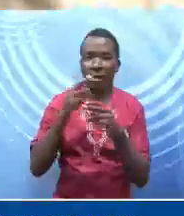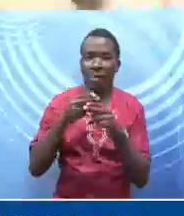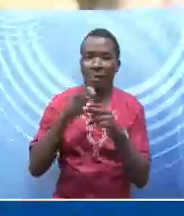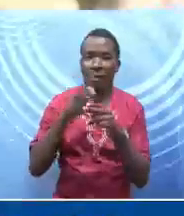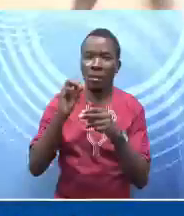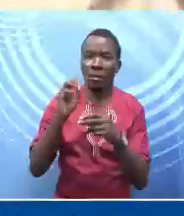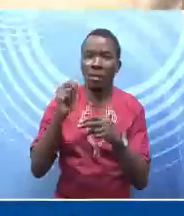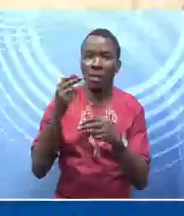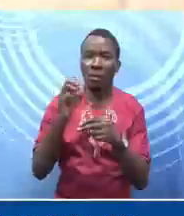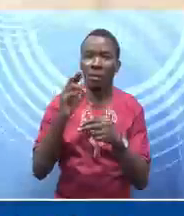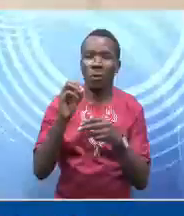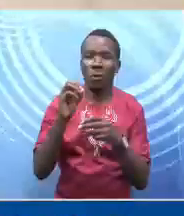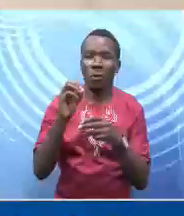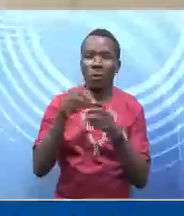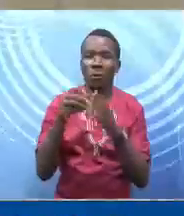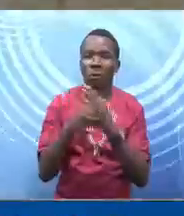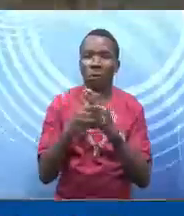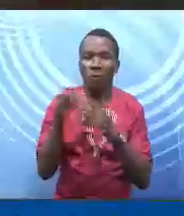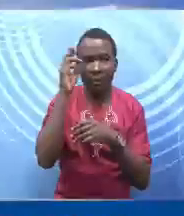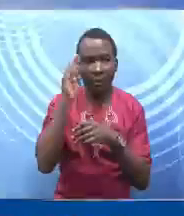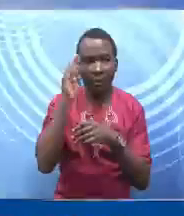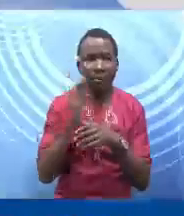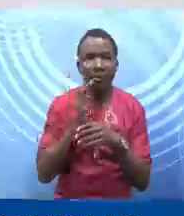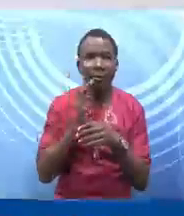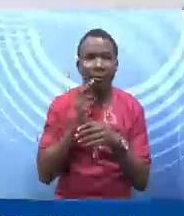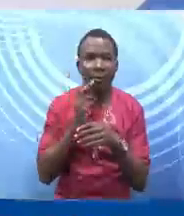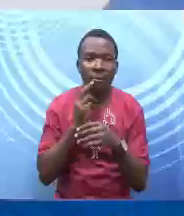Samson ku ntenyo mu karere ka Ruhango.